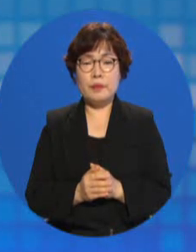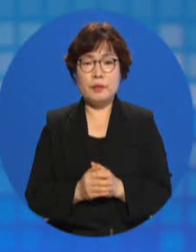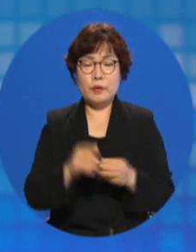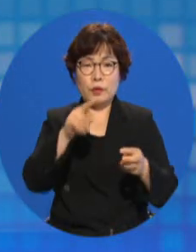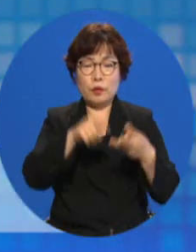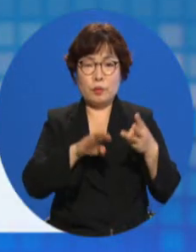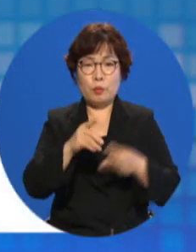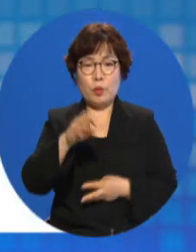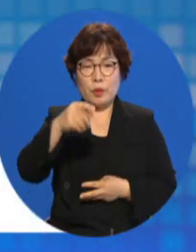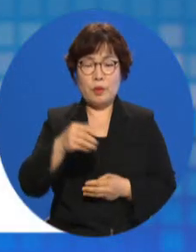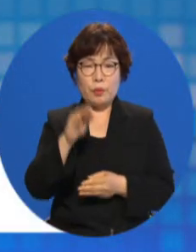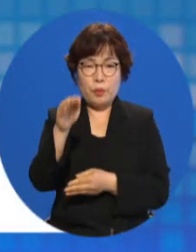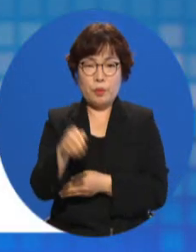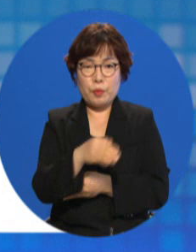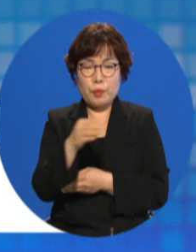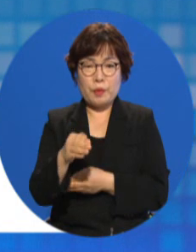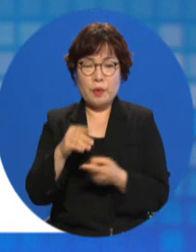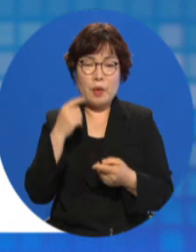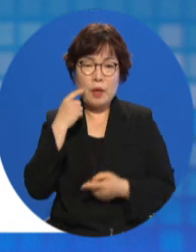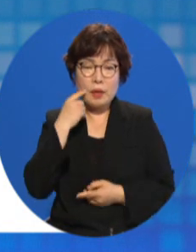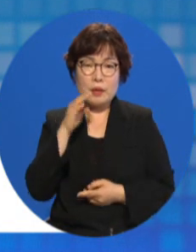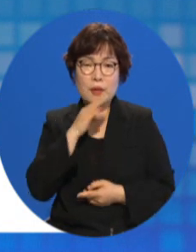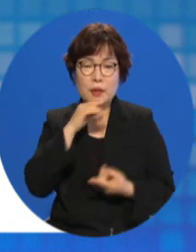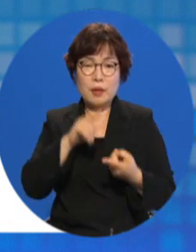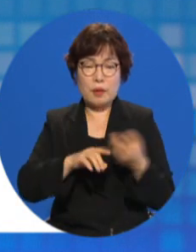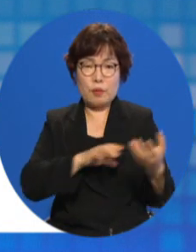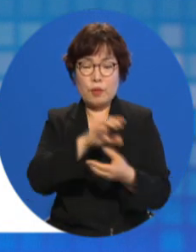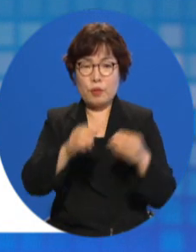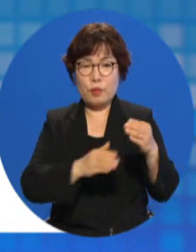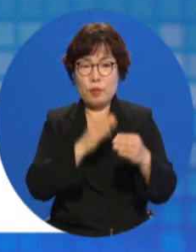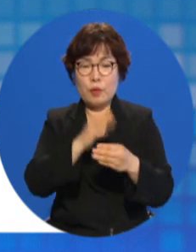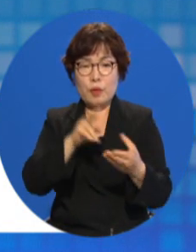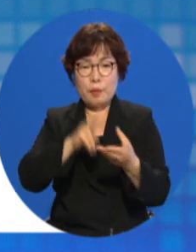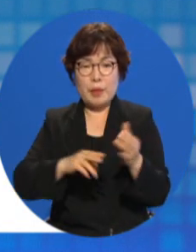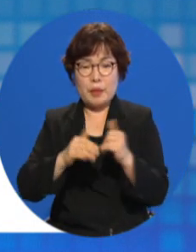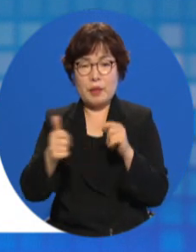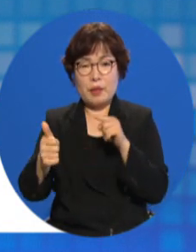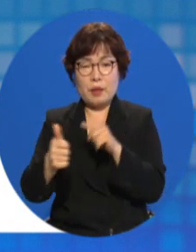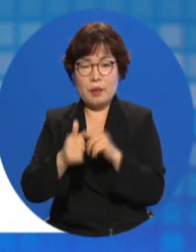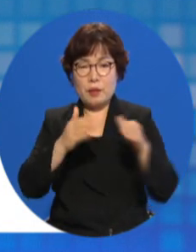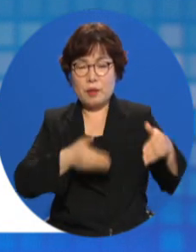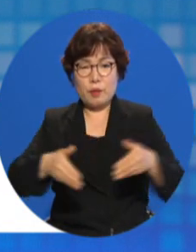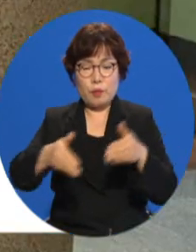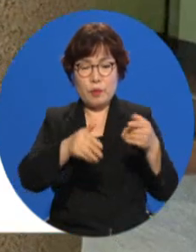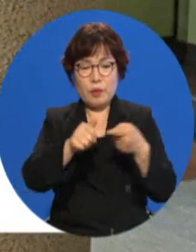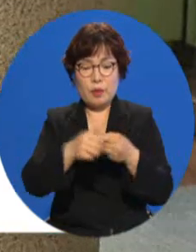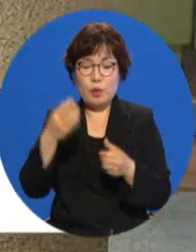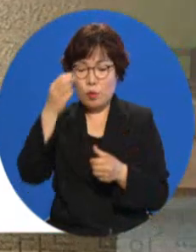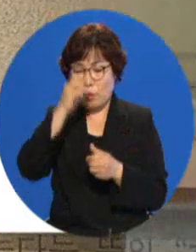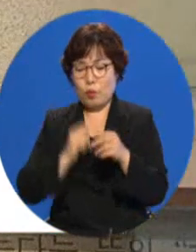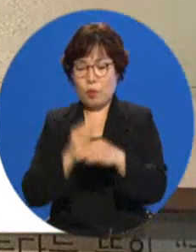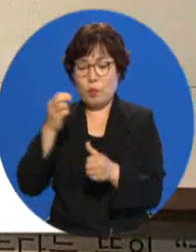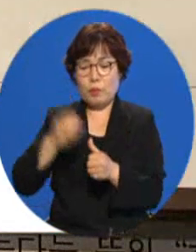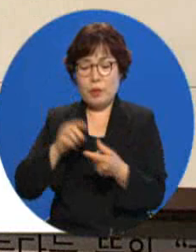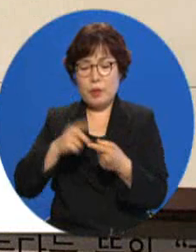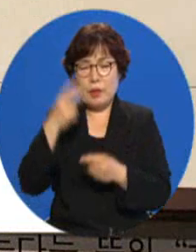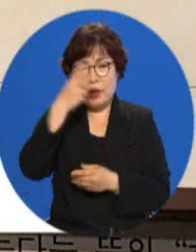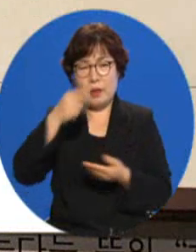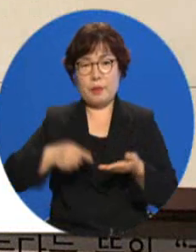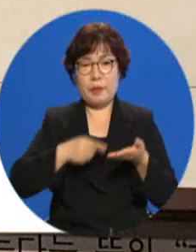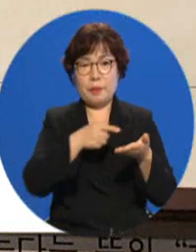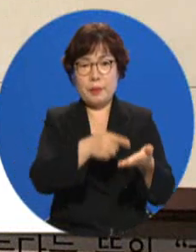윤봉길 의사 유목에 대한 진위 논란이 가열되고 있는 가운데 매도자 이모 씨가 전남도에 고흥군에 대한 감사를